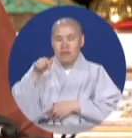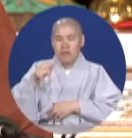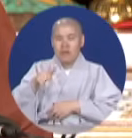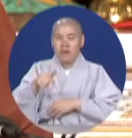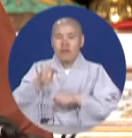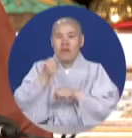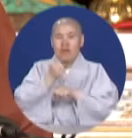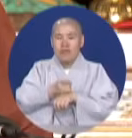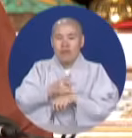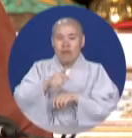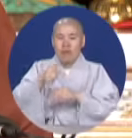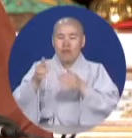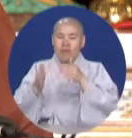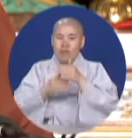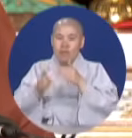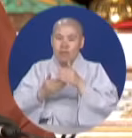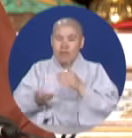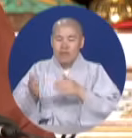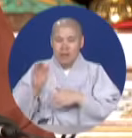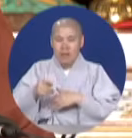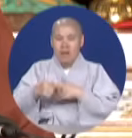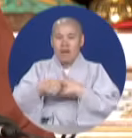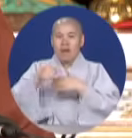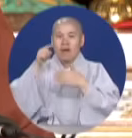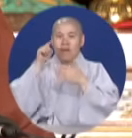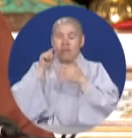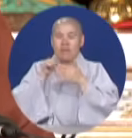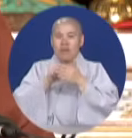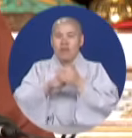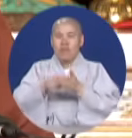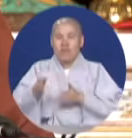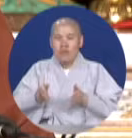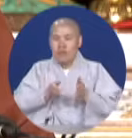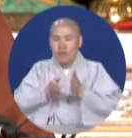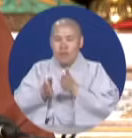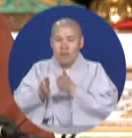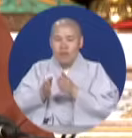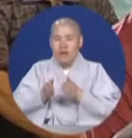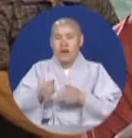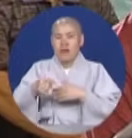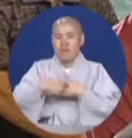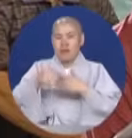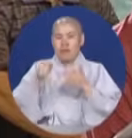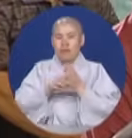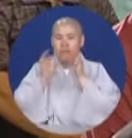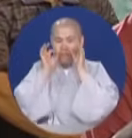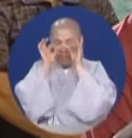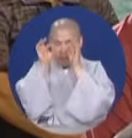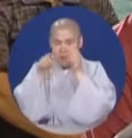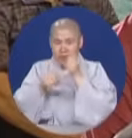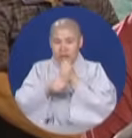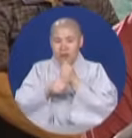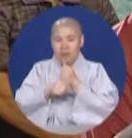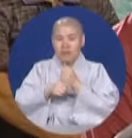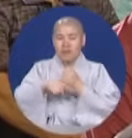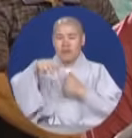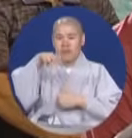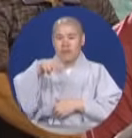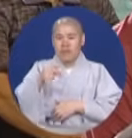말이 아니라 마음으로 보입니다. 이게 좌선이에요. 마음으로 보인다. 그게